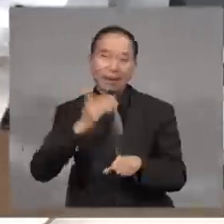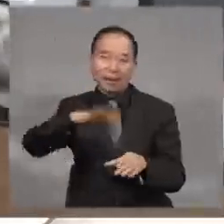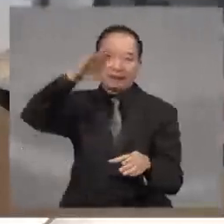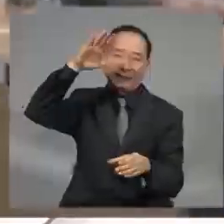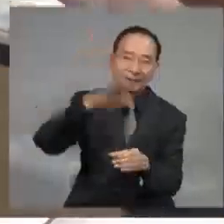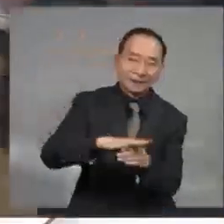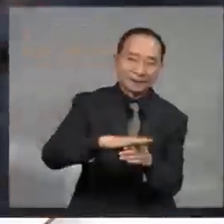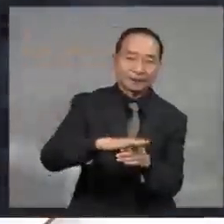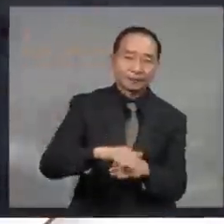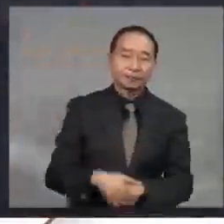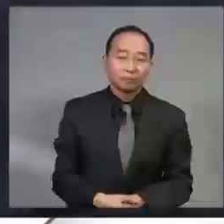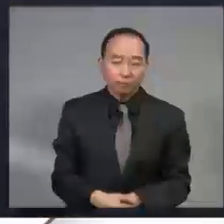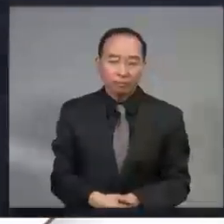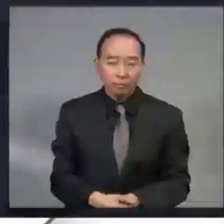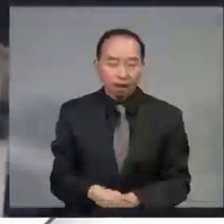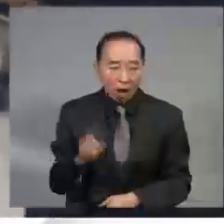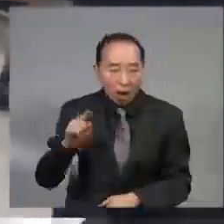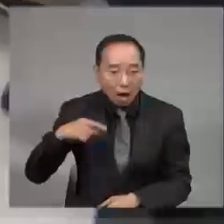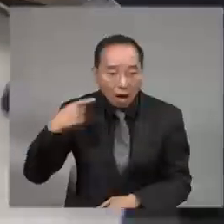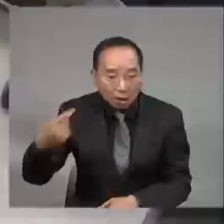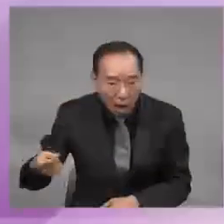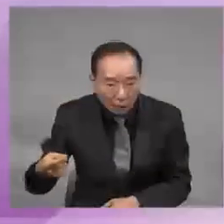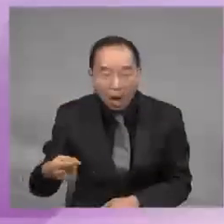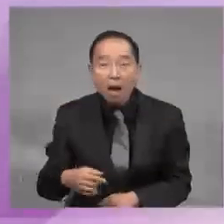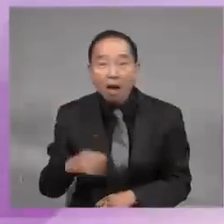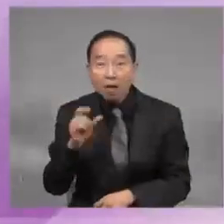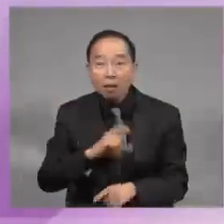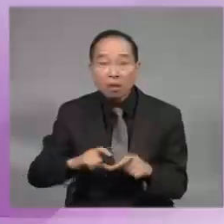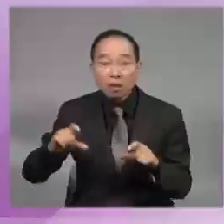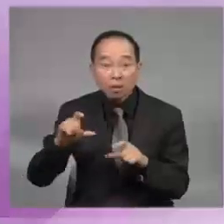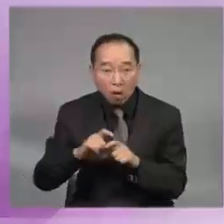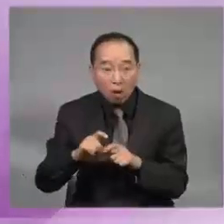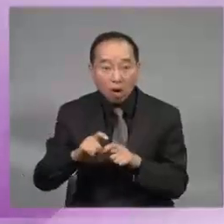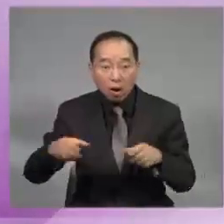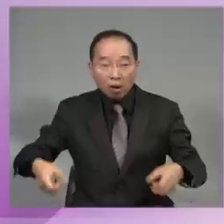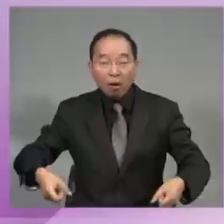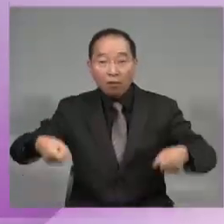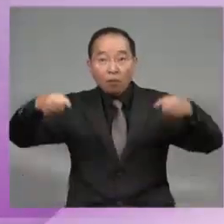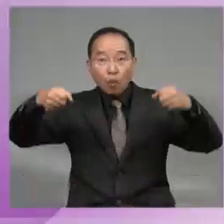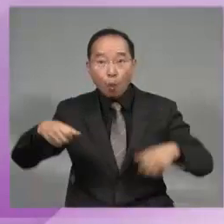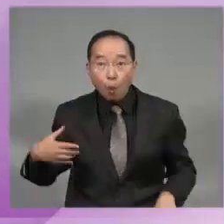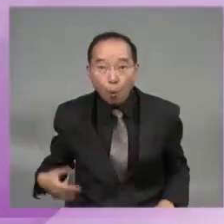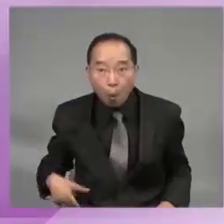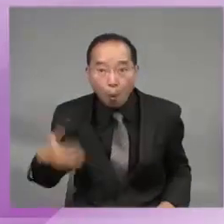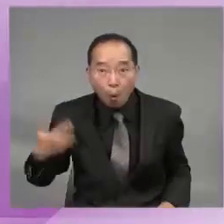예, 어우 저렇게 네, 아, 행방식 투표함 네. 꺼내는 거군요.